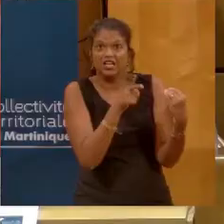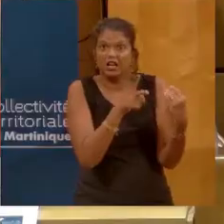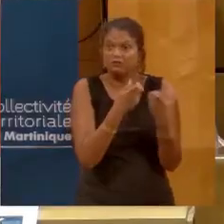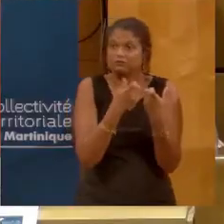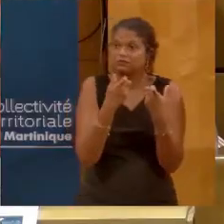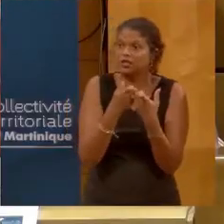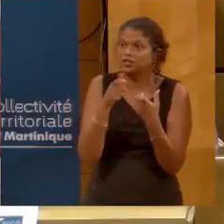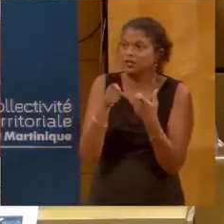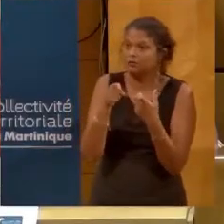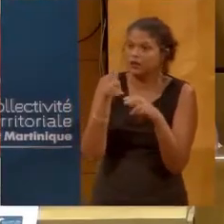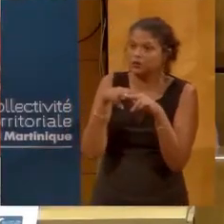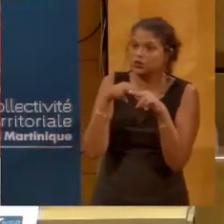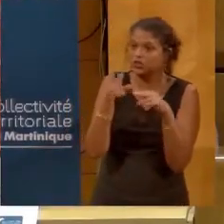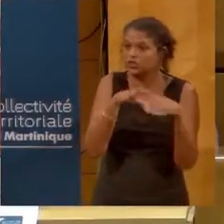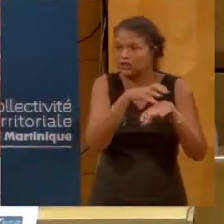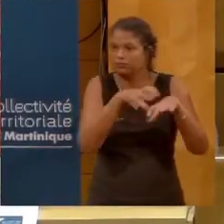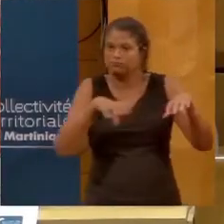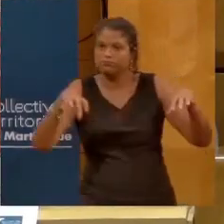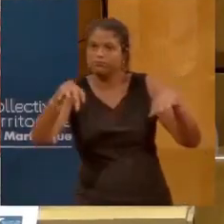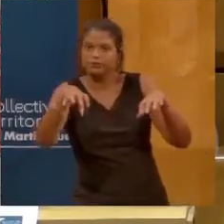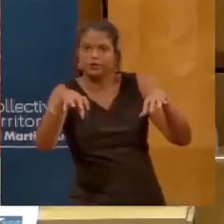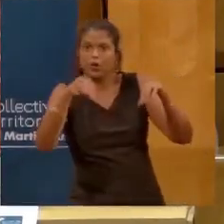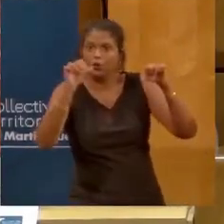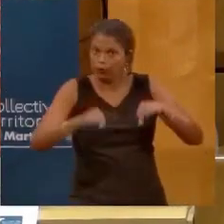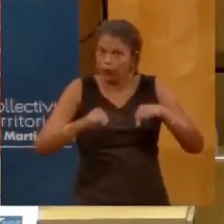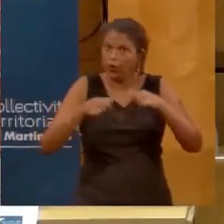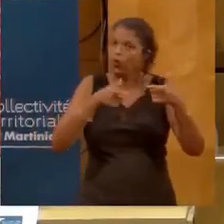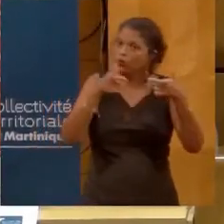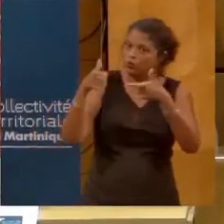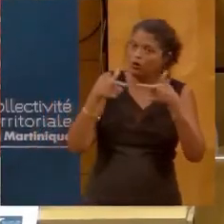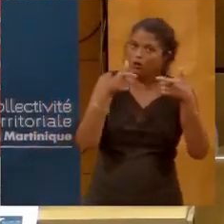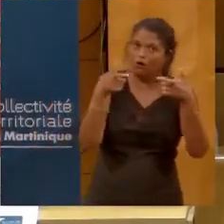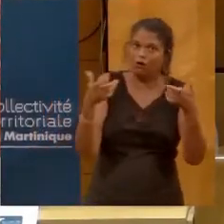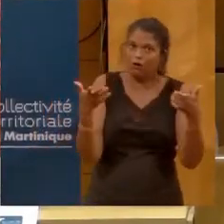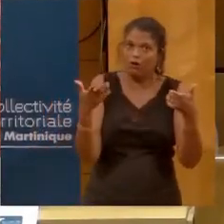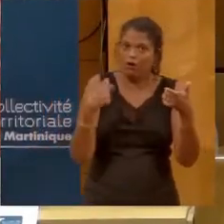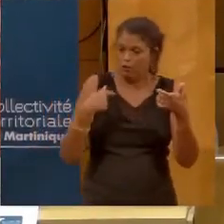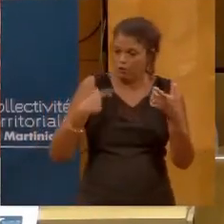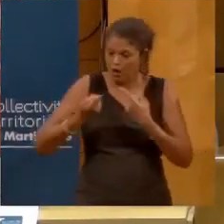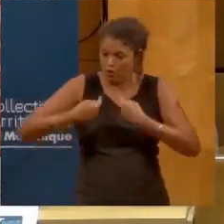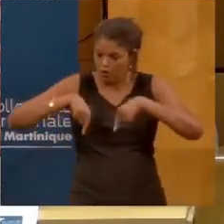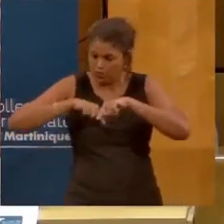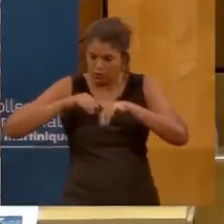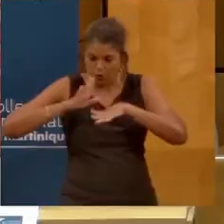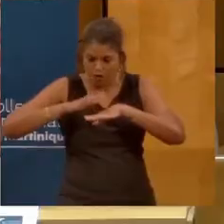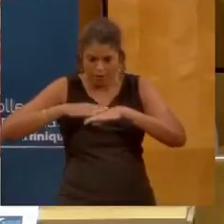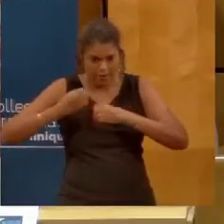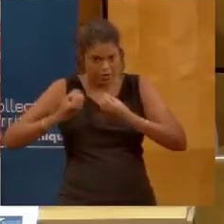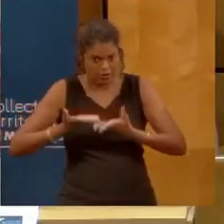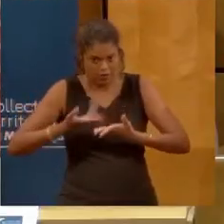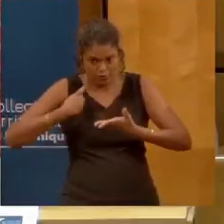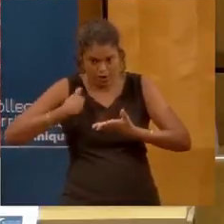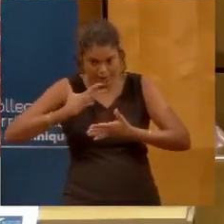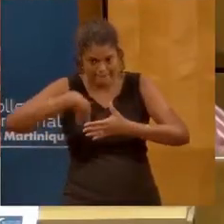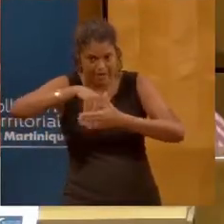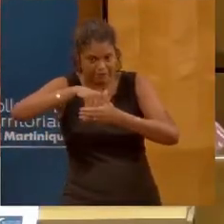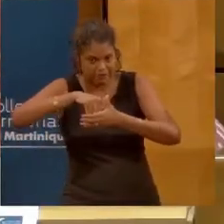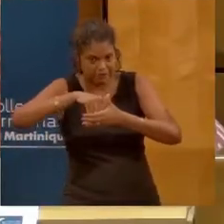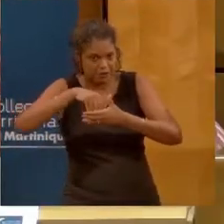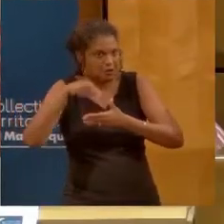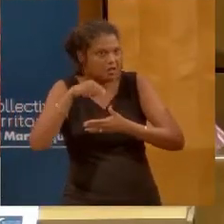été externalisée. Donc nous pouvons contrôler. Et je siège à la commission d'appel d'offres, je ne vois pas beaucoup d'appels d'offres pour le